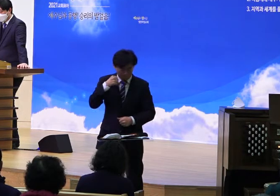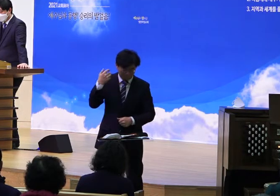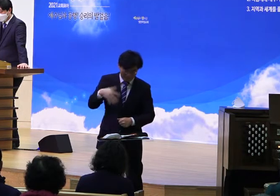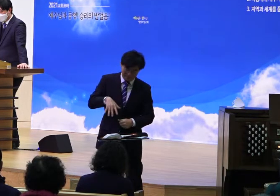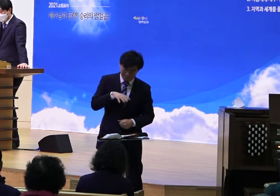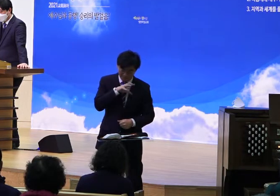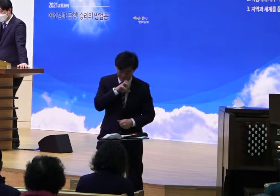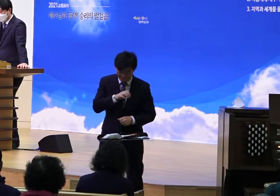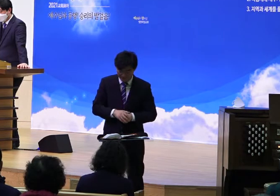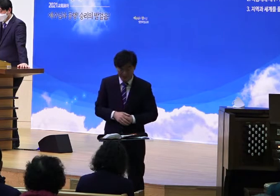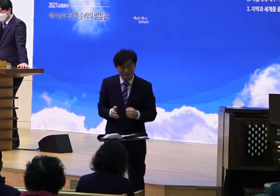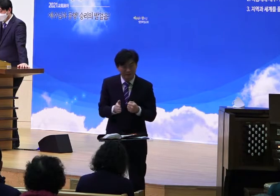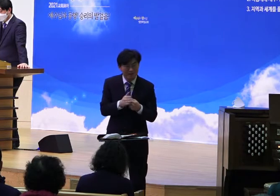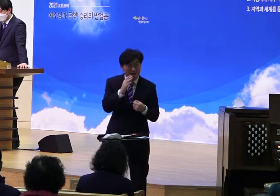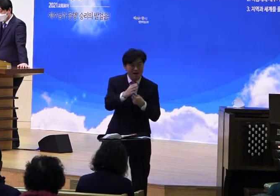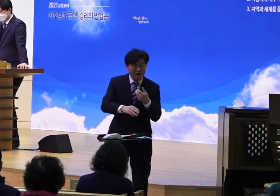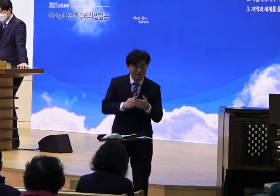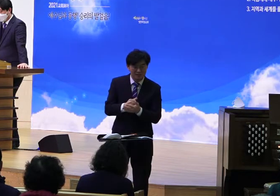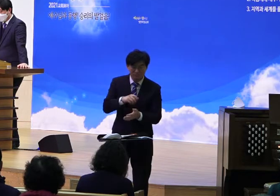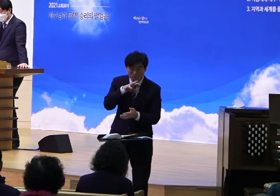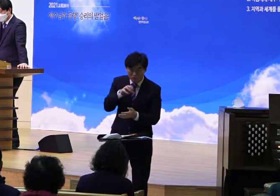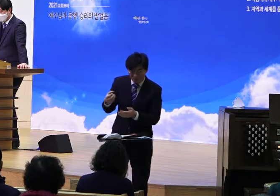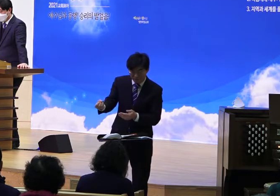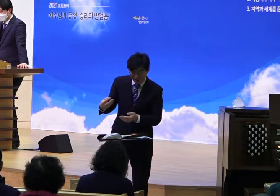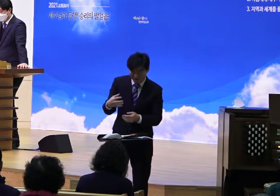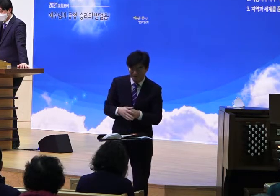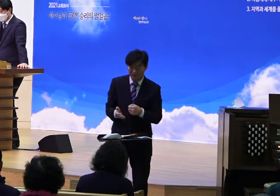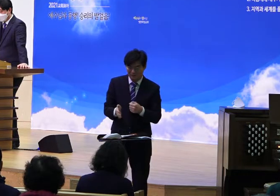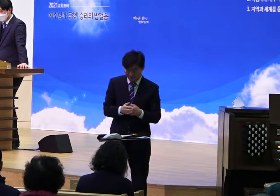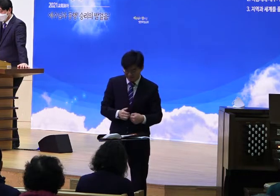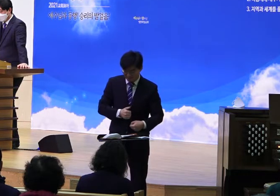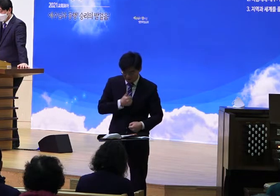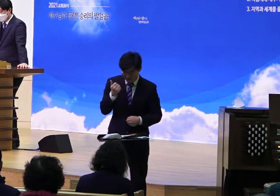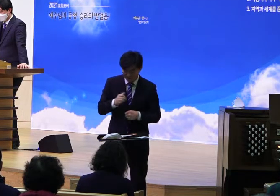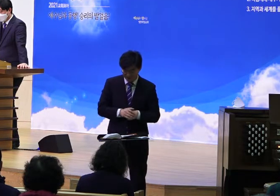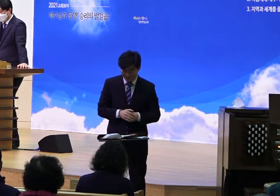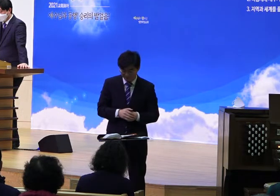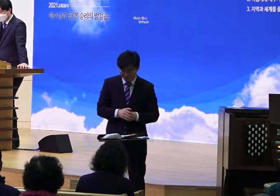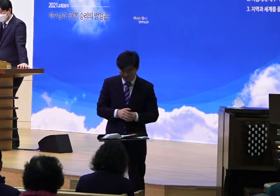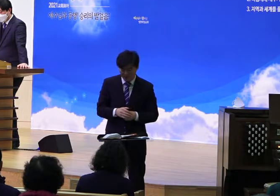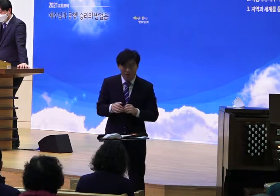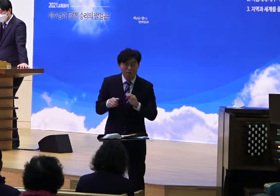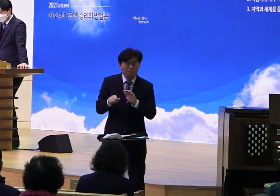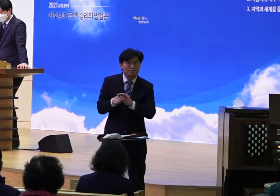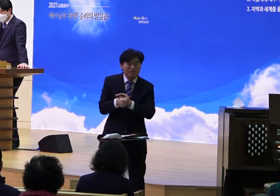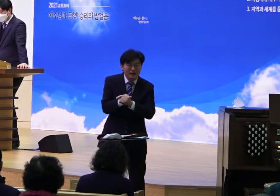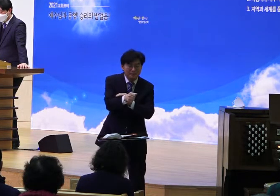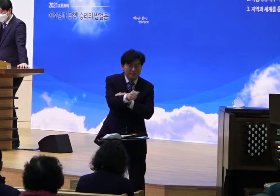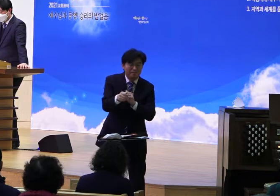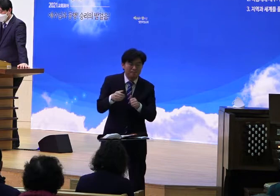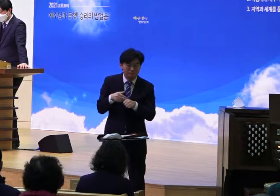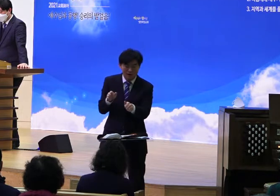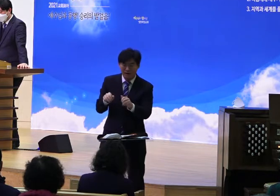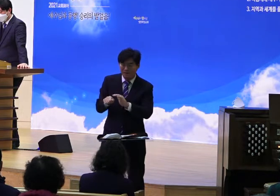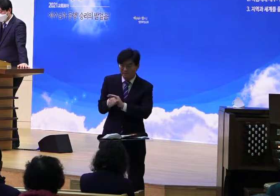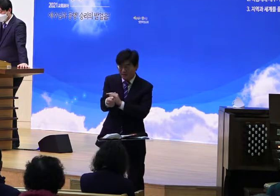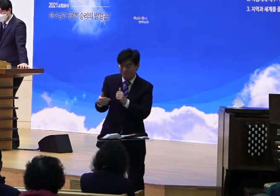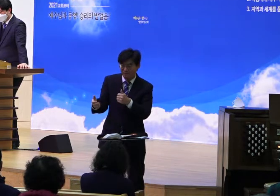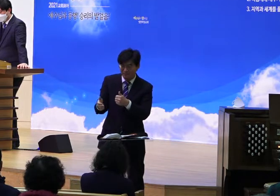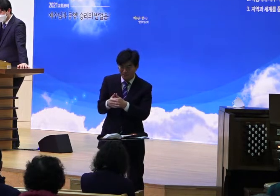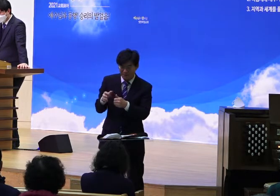불뱀들을 백성 중에 보내어 백성을 물게 하심으로 이스라엘 백성 중에 죽은 자가 많은지라. 백성이 모세에게